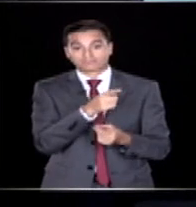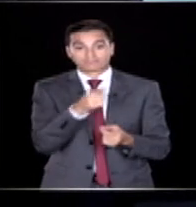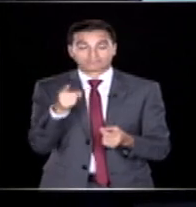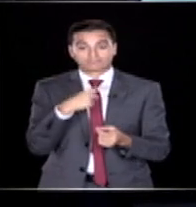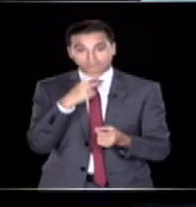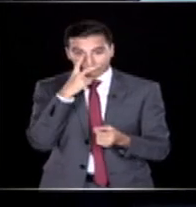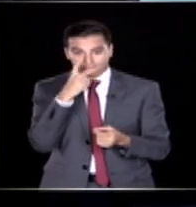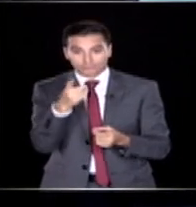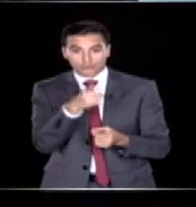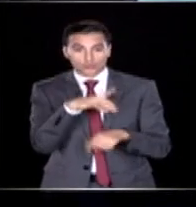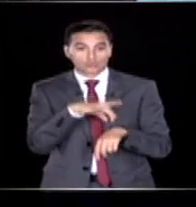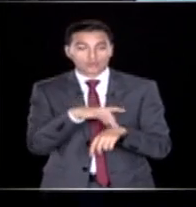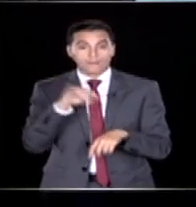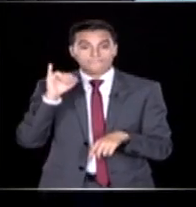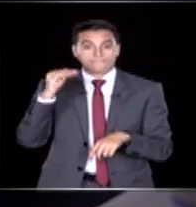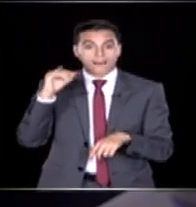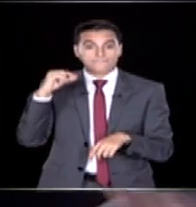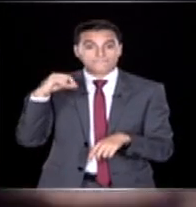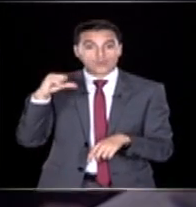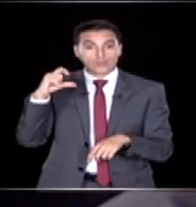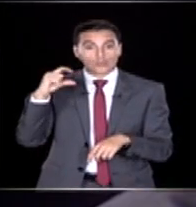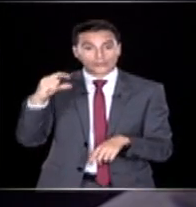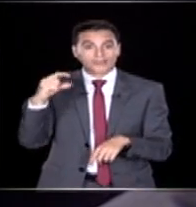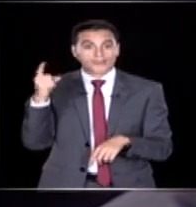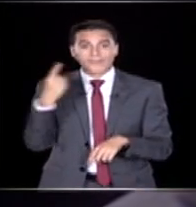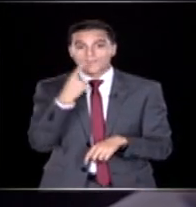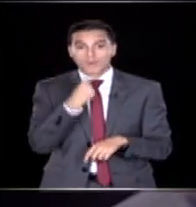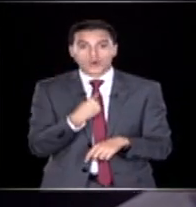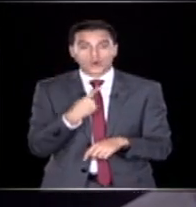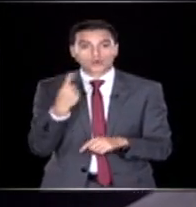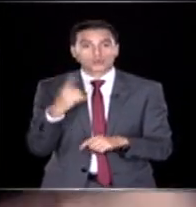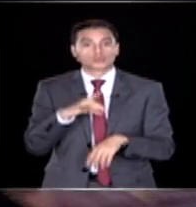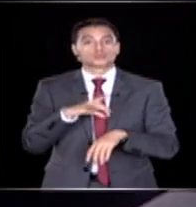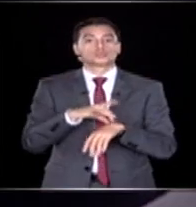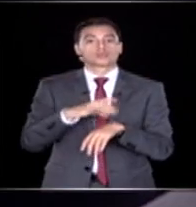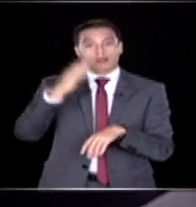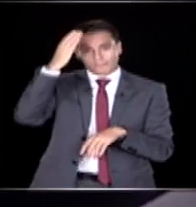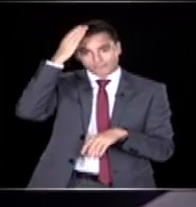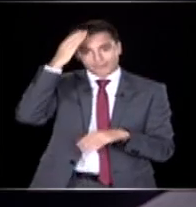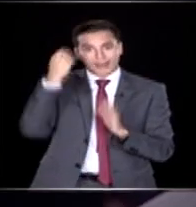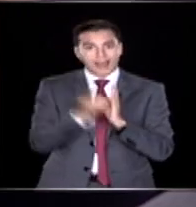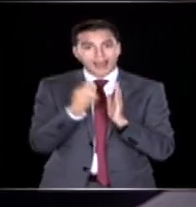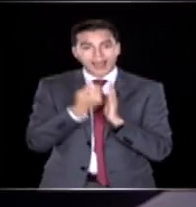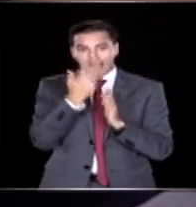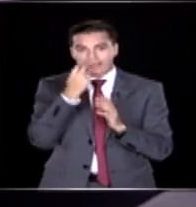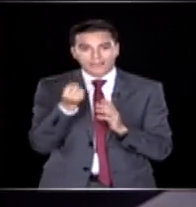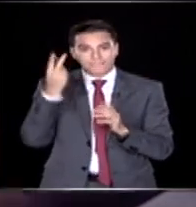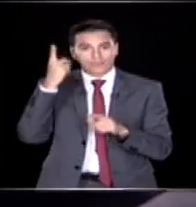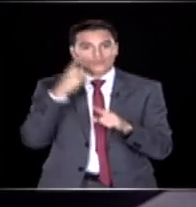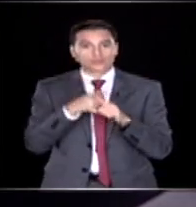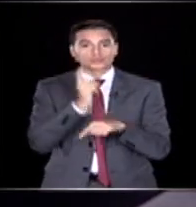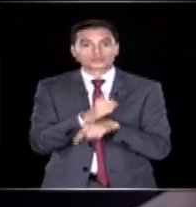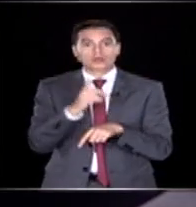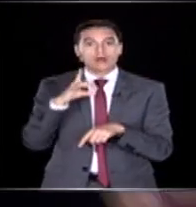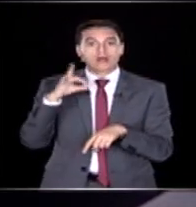ببدا. فدكتور محمود بيقول لي دكتوراه في الادب الاندلسي، واستاذ زائر في، واستاذ رنا